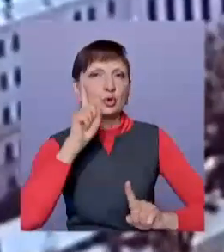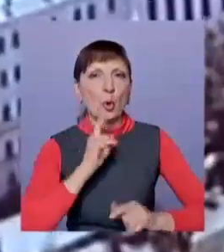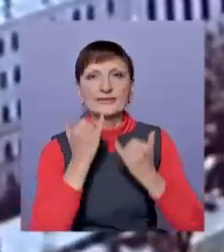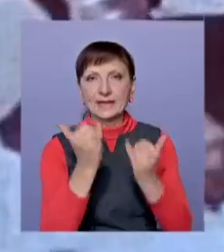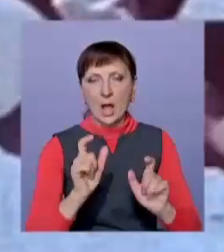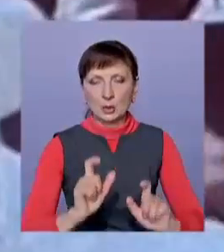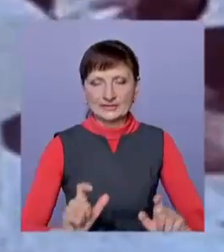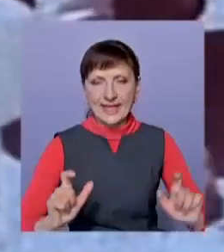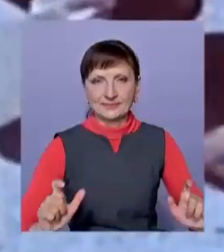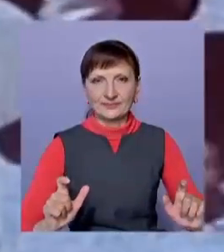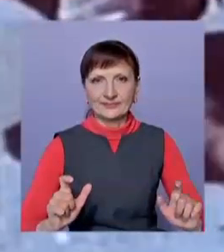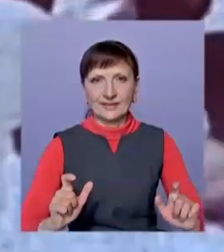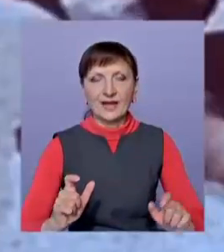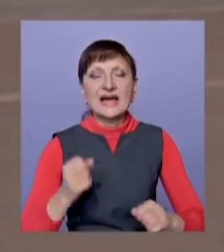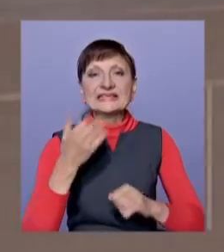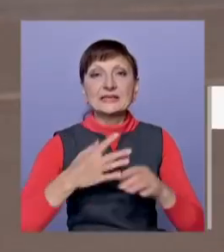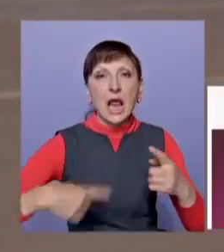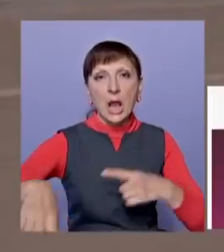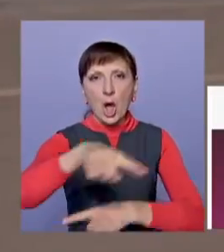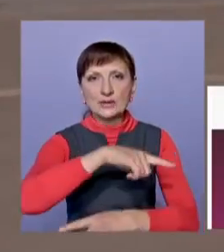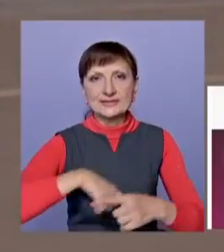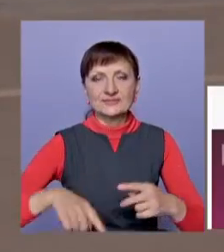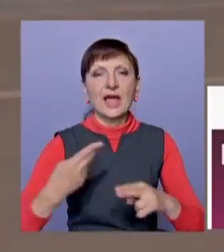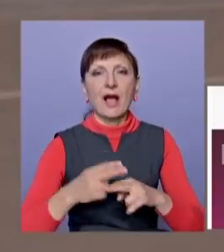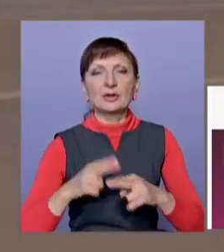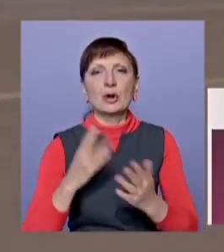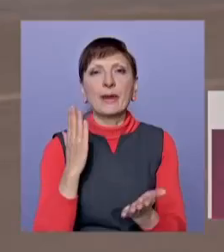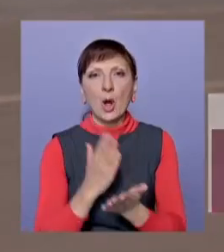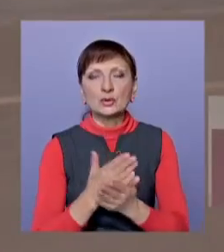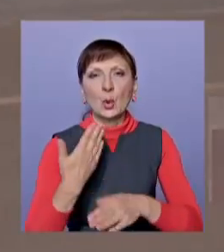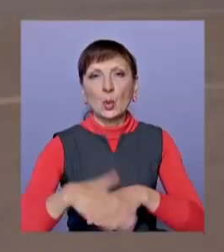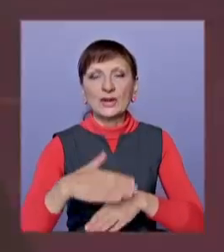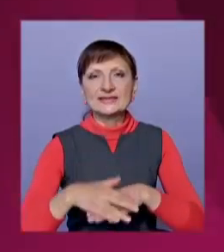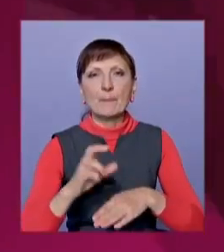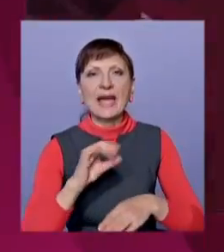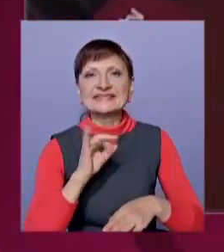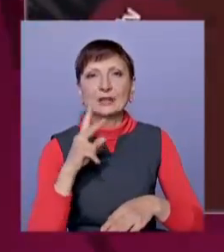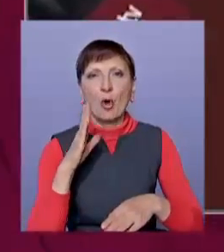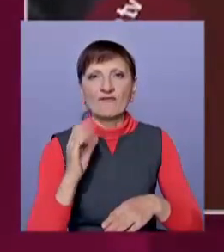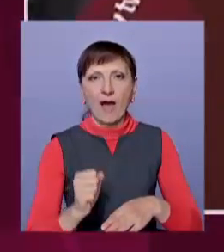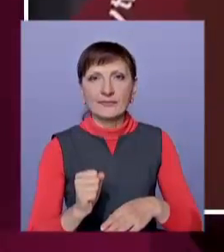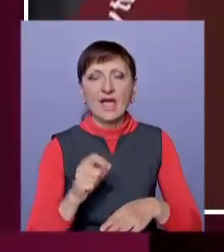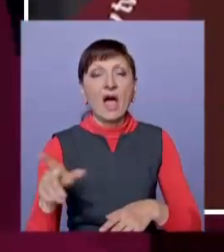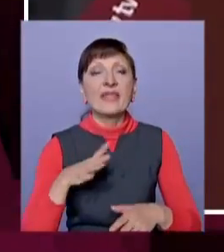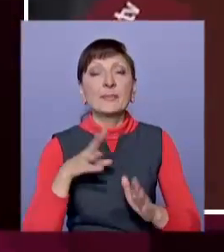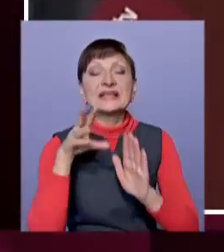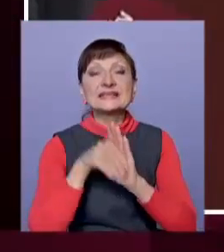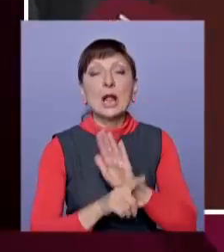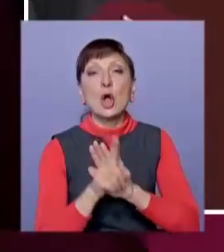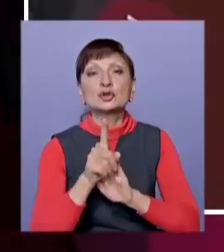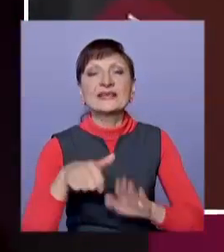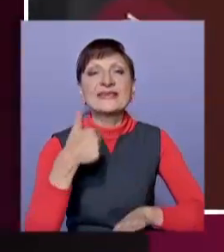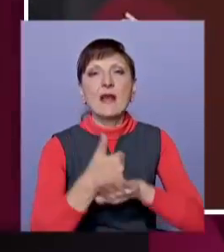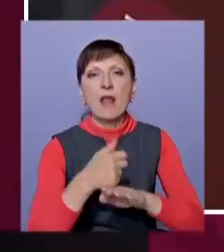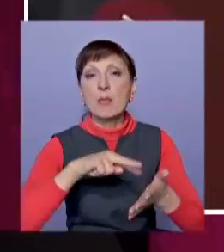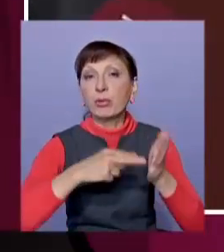людей. Центральная ось, которая проходит по улице Байсейтовой, она была заложена в генеральных